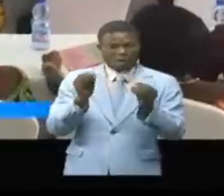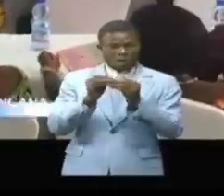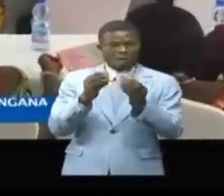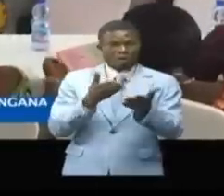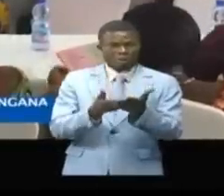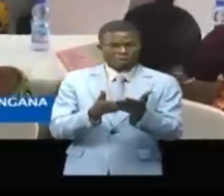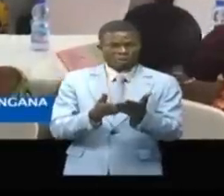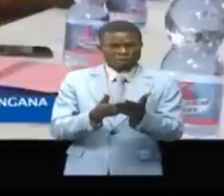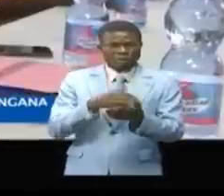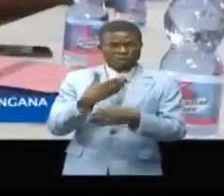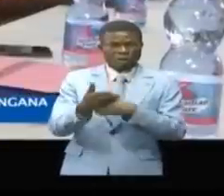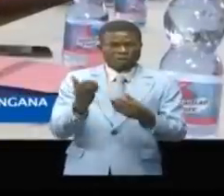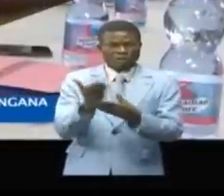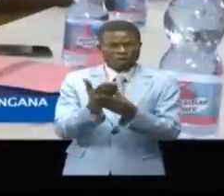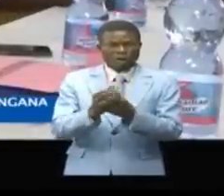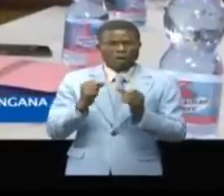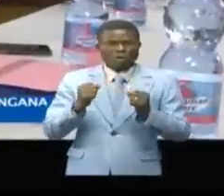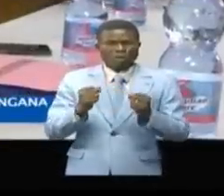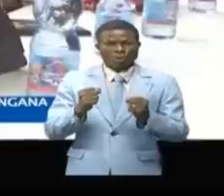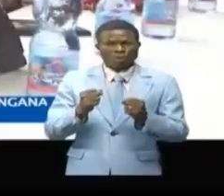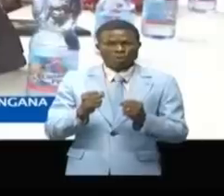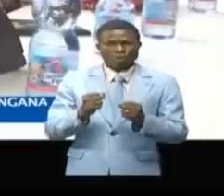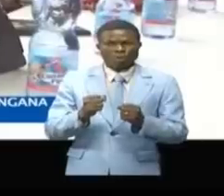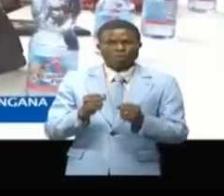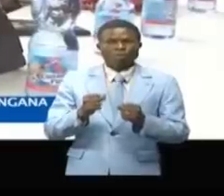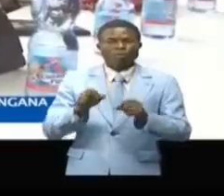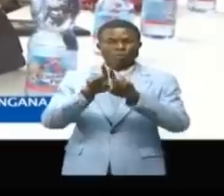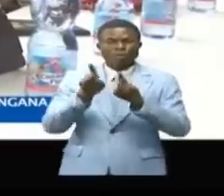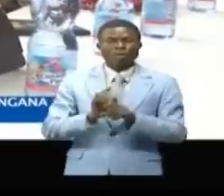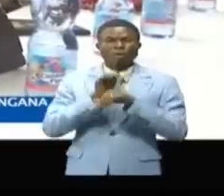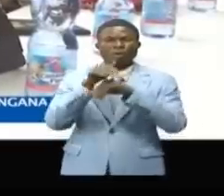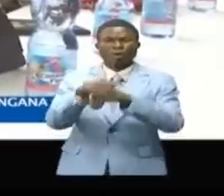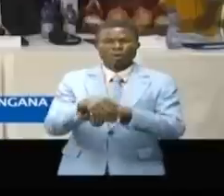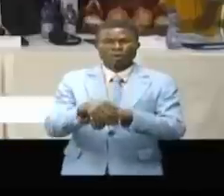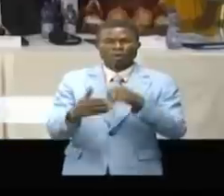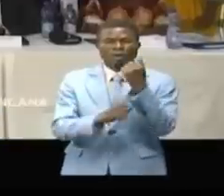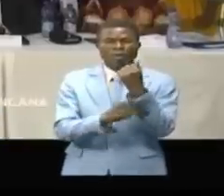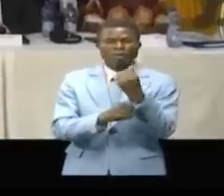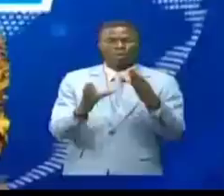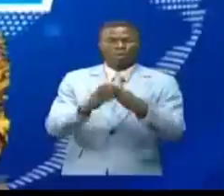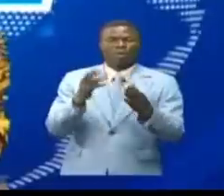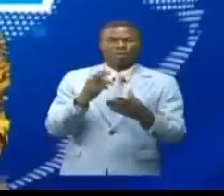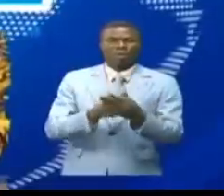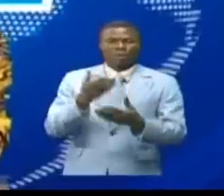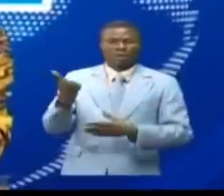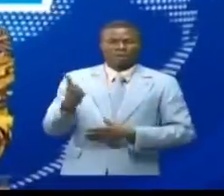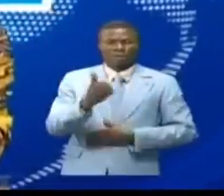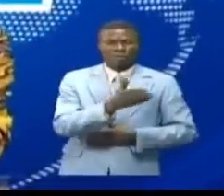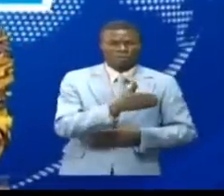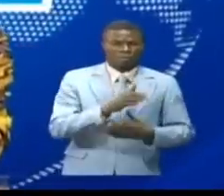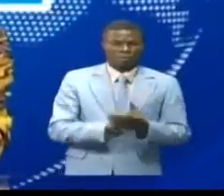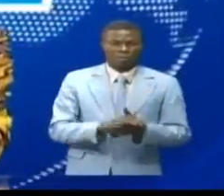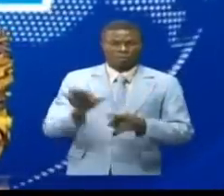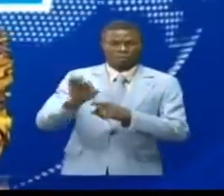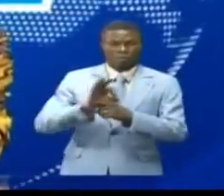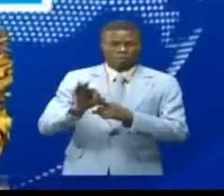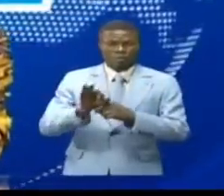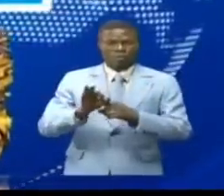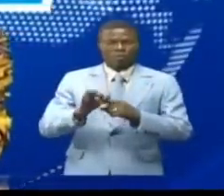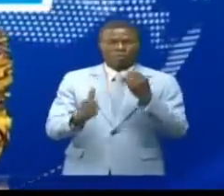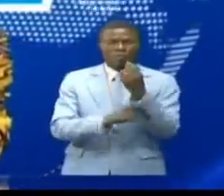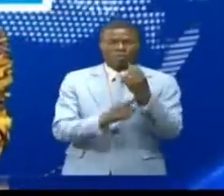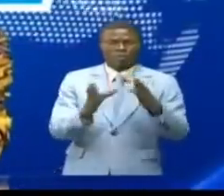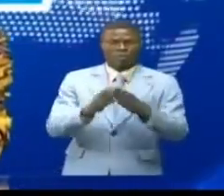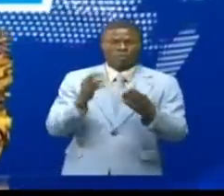à produire des outils durables de promotion et de participation de la personne vivant avec handicap. Formation de personnes vivant